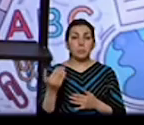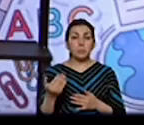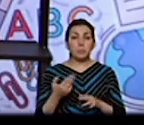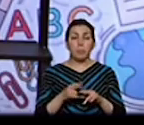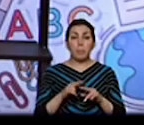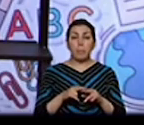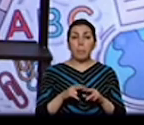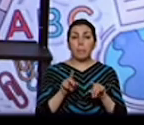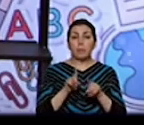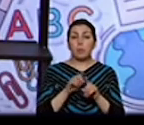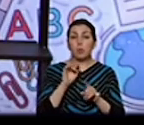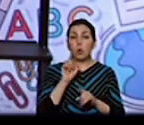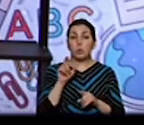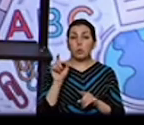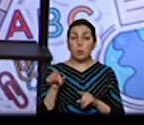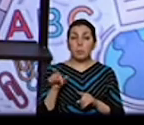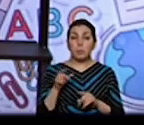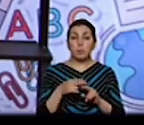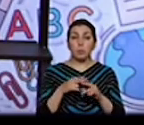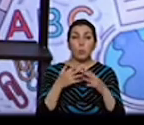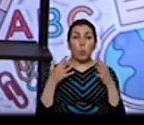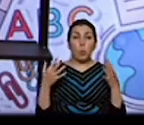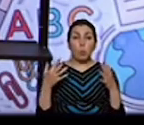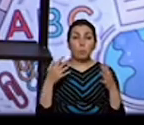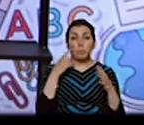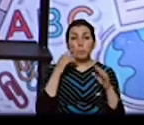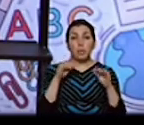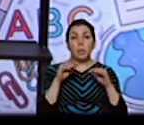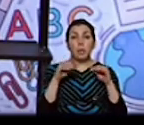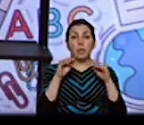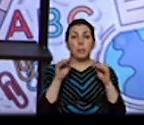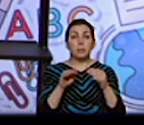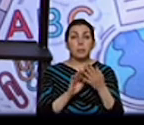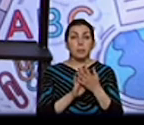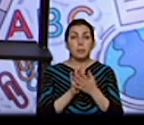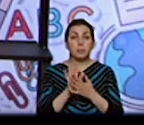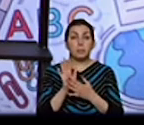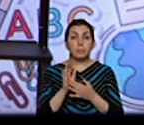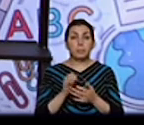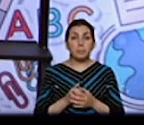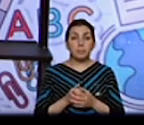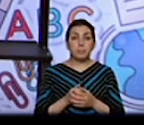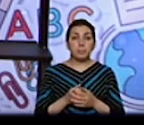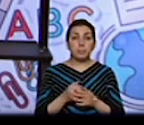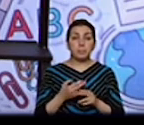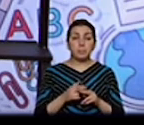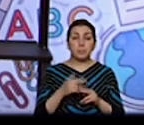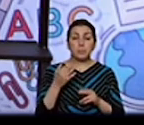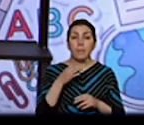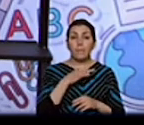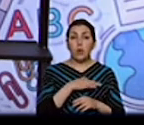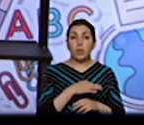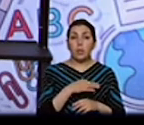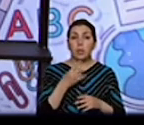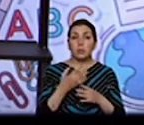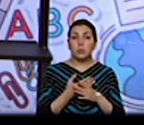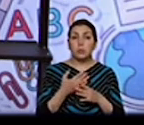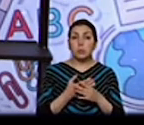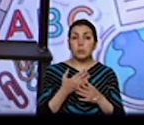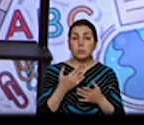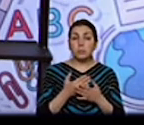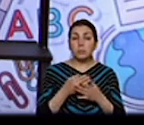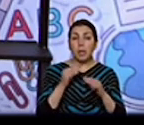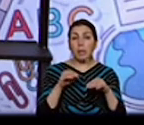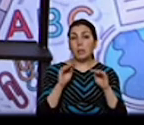ega. Shuning uchun ham odamlar ularni juda ko'p ekib, ularni foydali